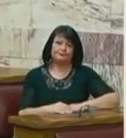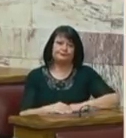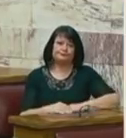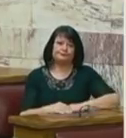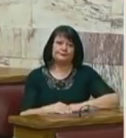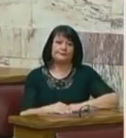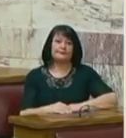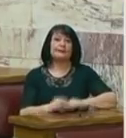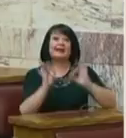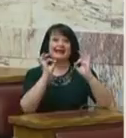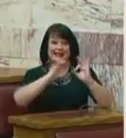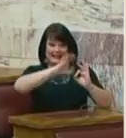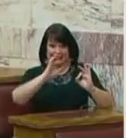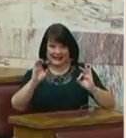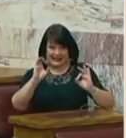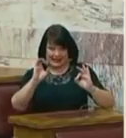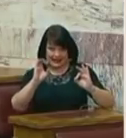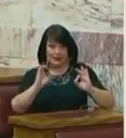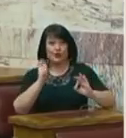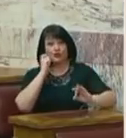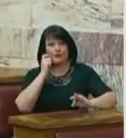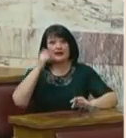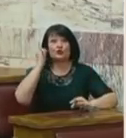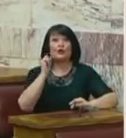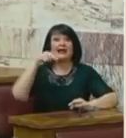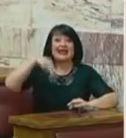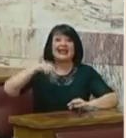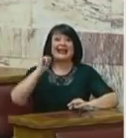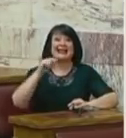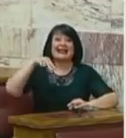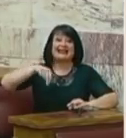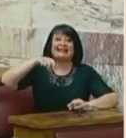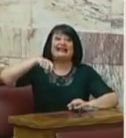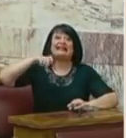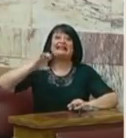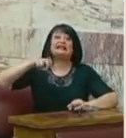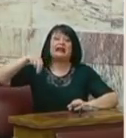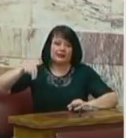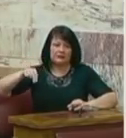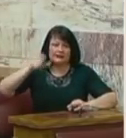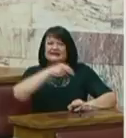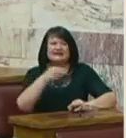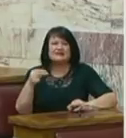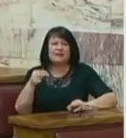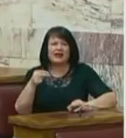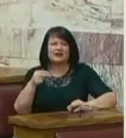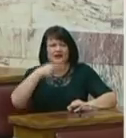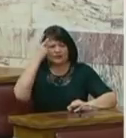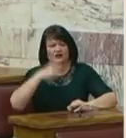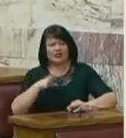του Ίλιντεν είναι η επιτομή του αλυτρωτισμού, είναι ο αλυτρωτισμός αυτοπροσώπος. Περιμένω